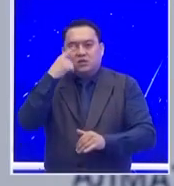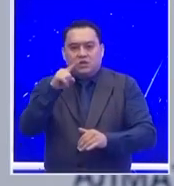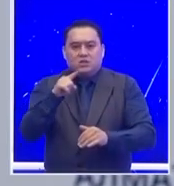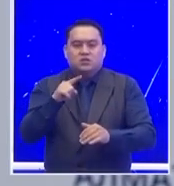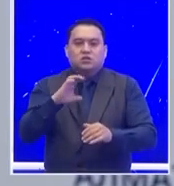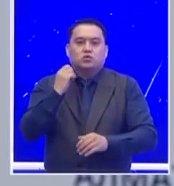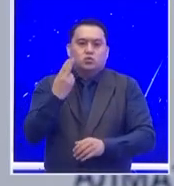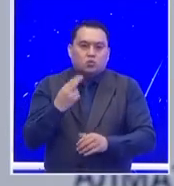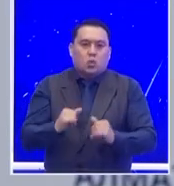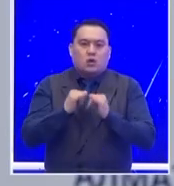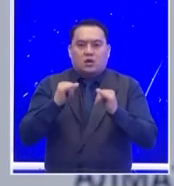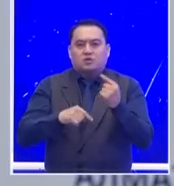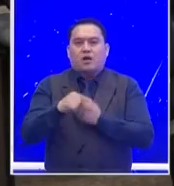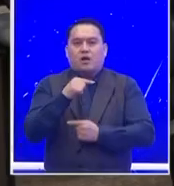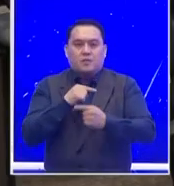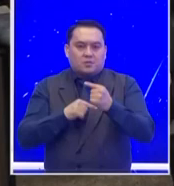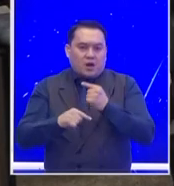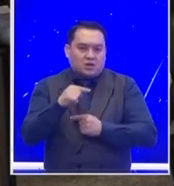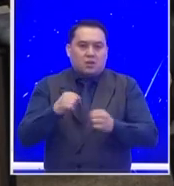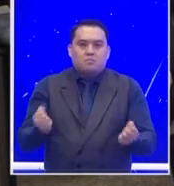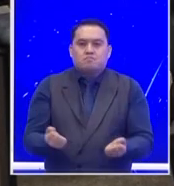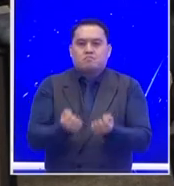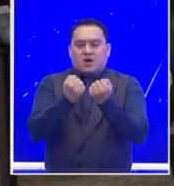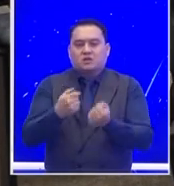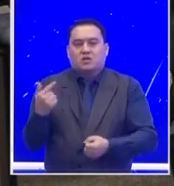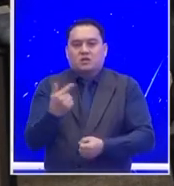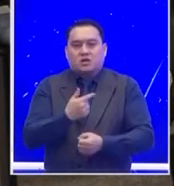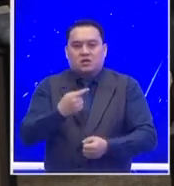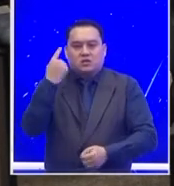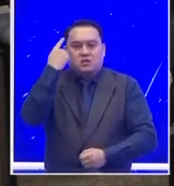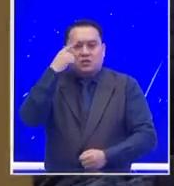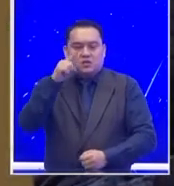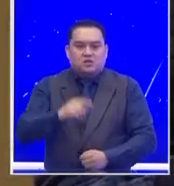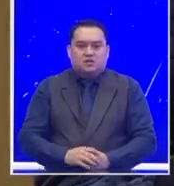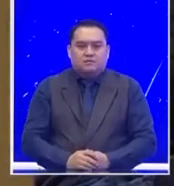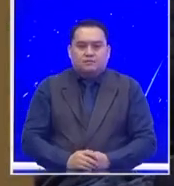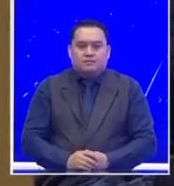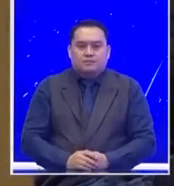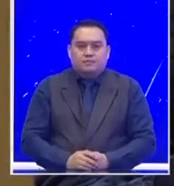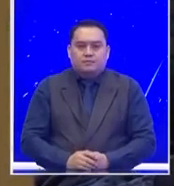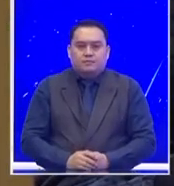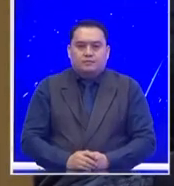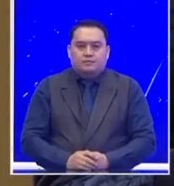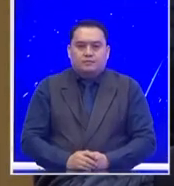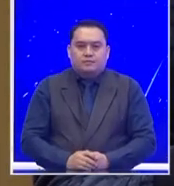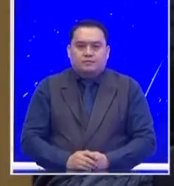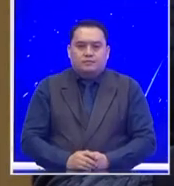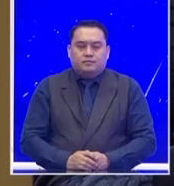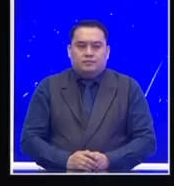целью развития инновационного социального предпринимательства и поддержки гражданских инициатив, отмечают